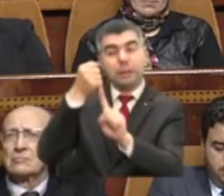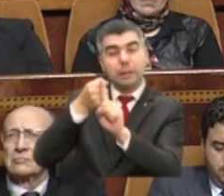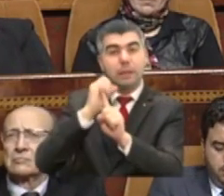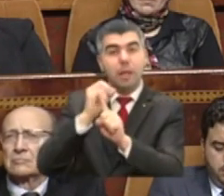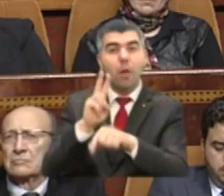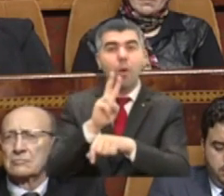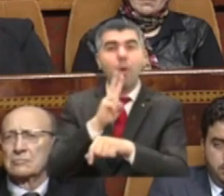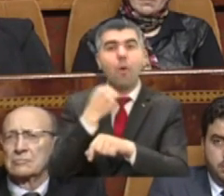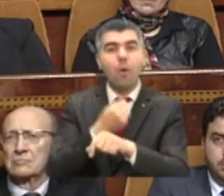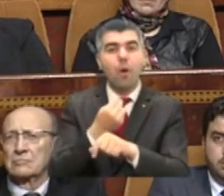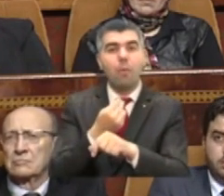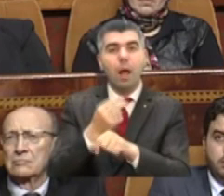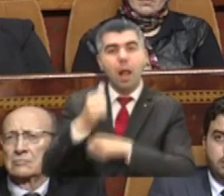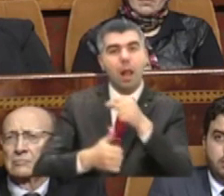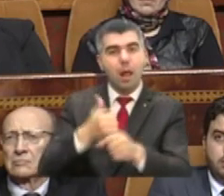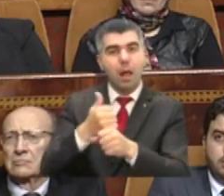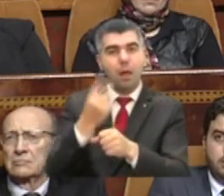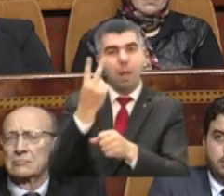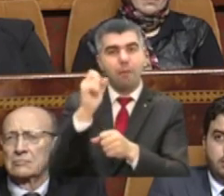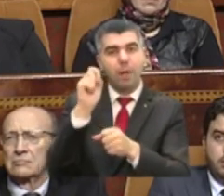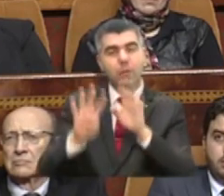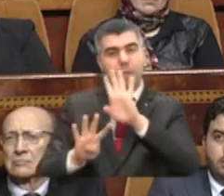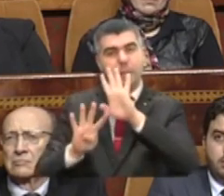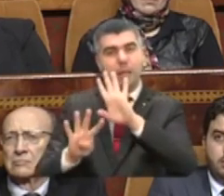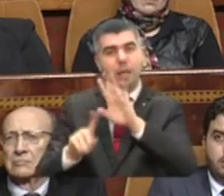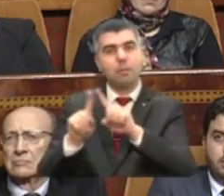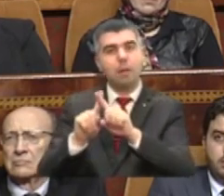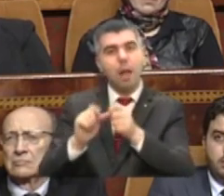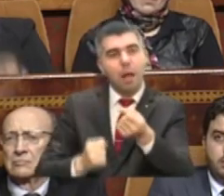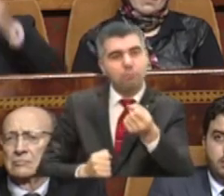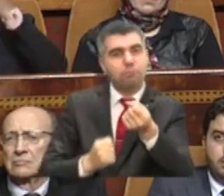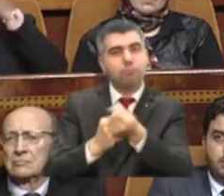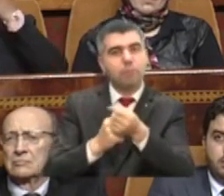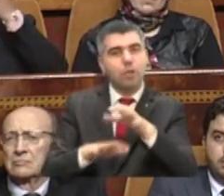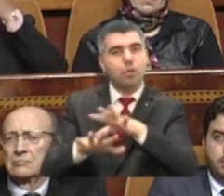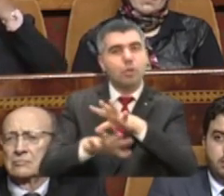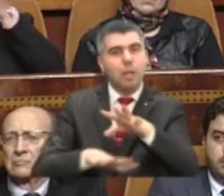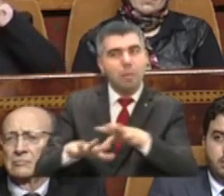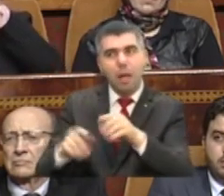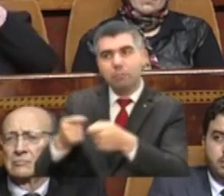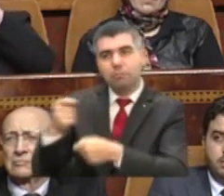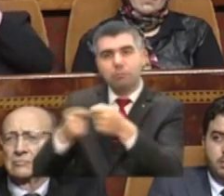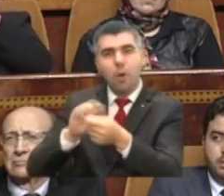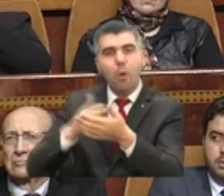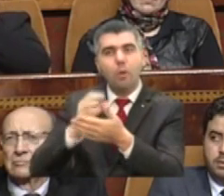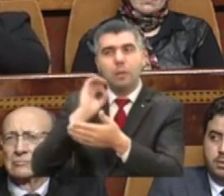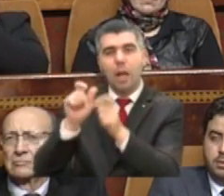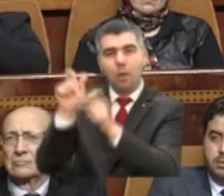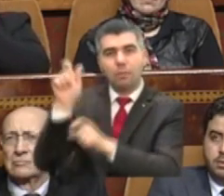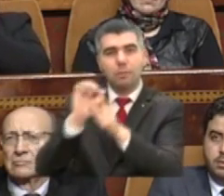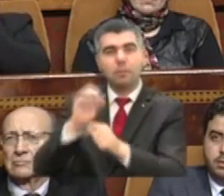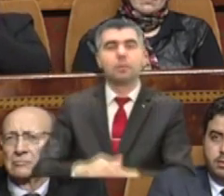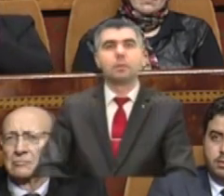سنة 2019 للنهوض بالأوضاع الاجتماعية والاقتصادية للمواطنين في